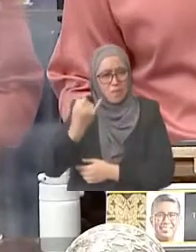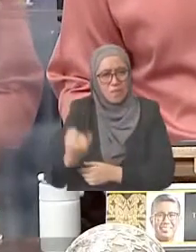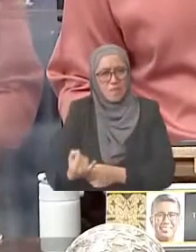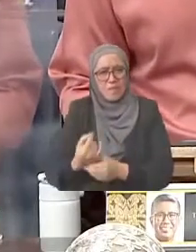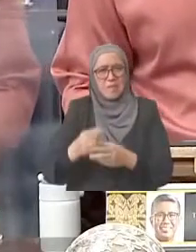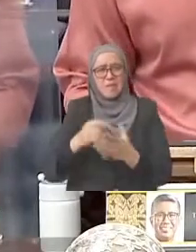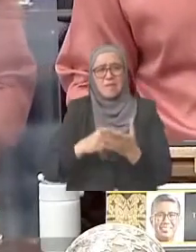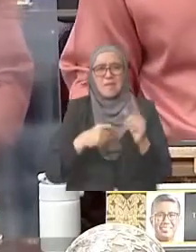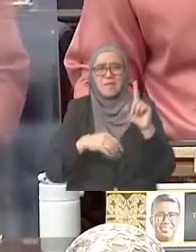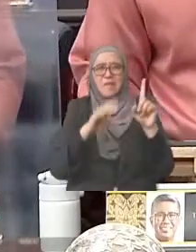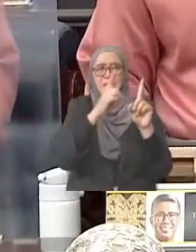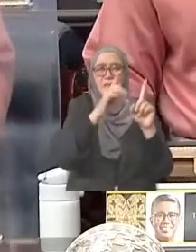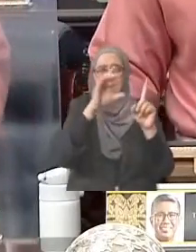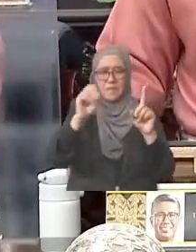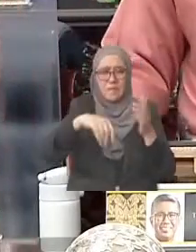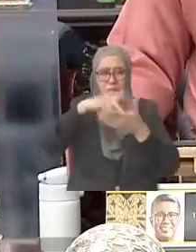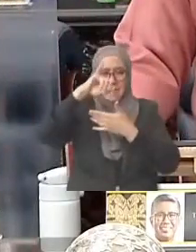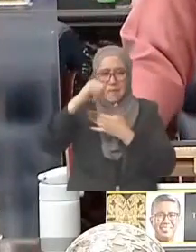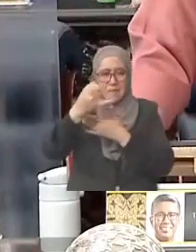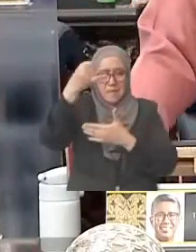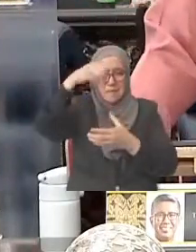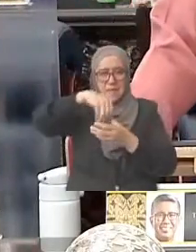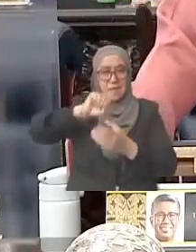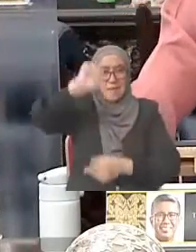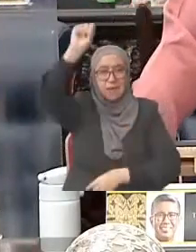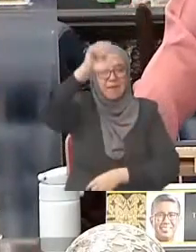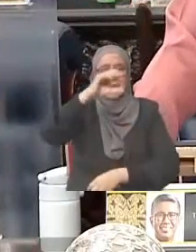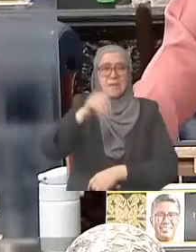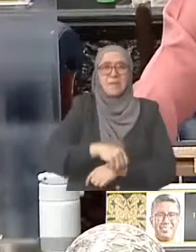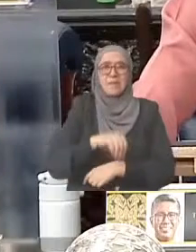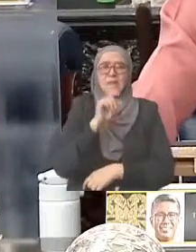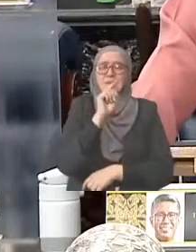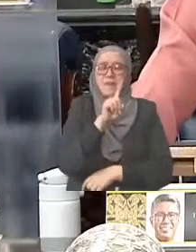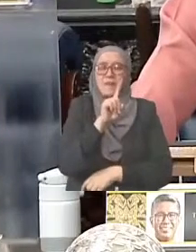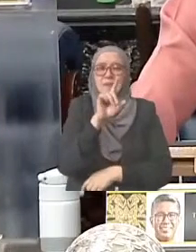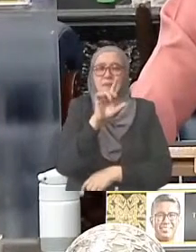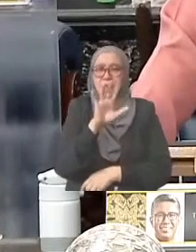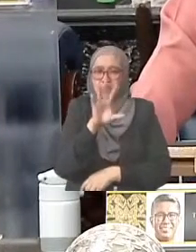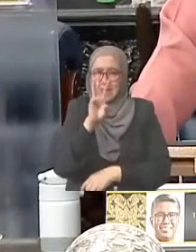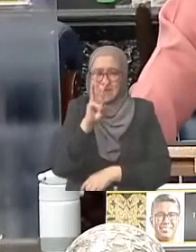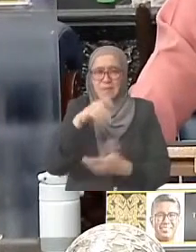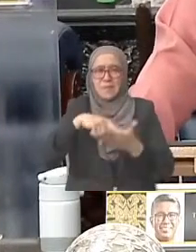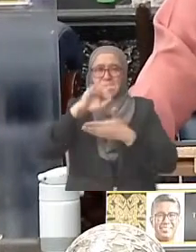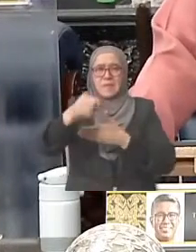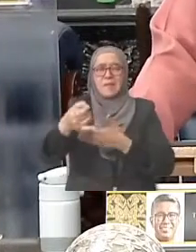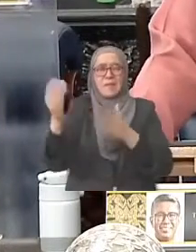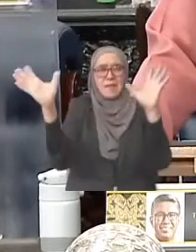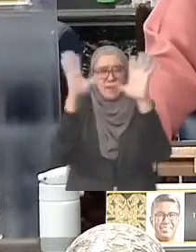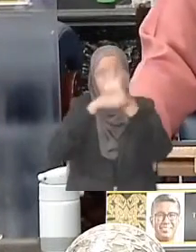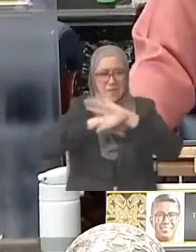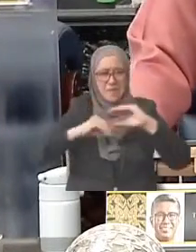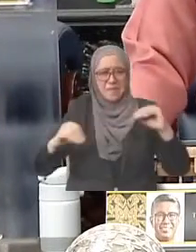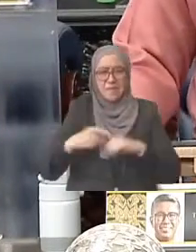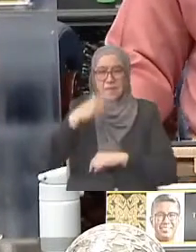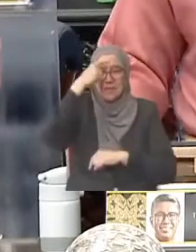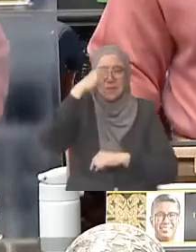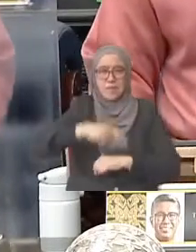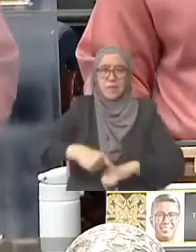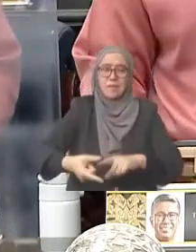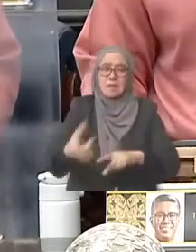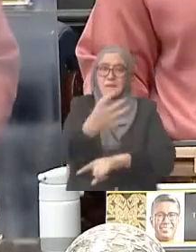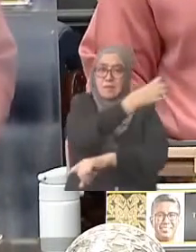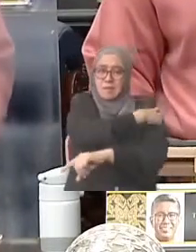165 Project di Serawak bagi memperkasa agenda pendidikan khas kerajaan